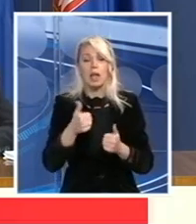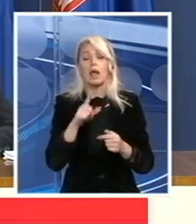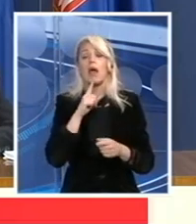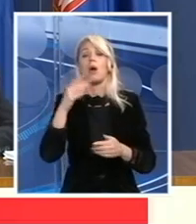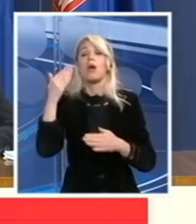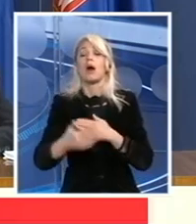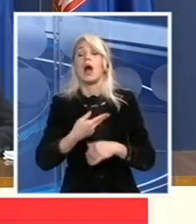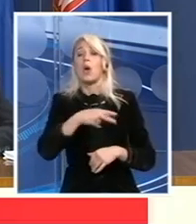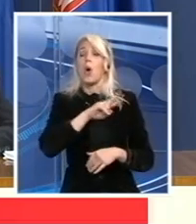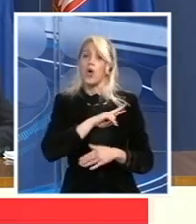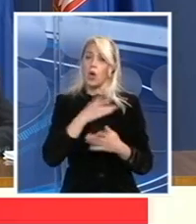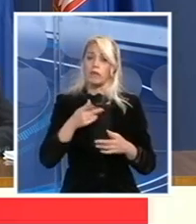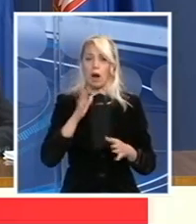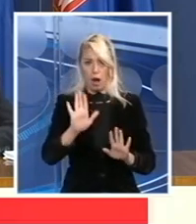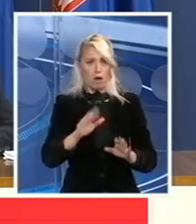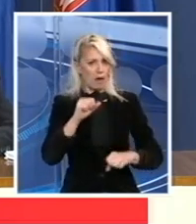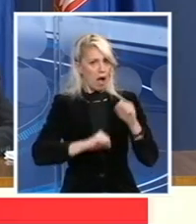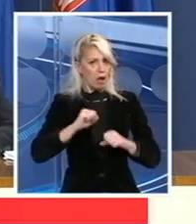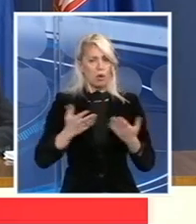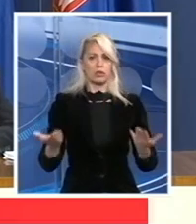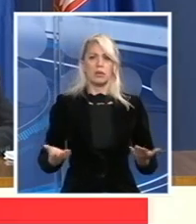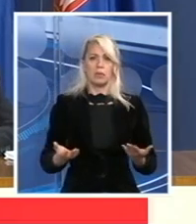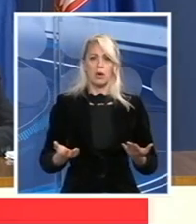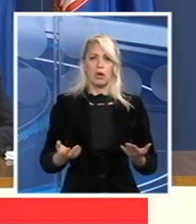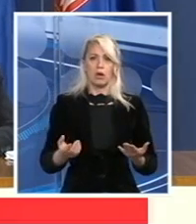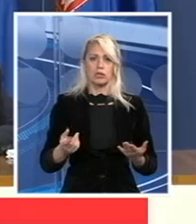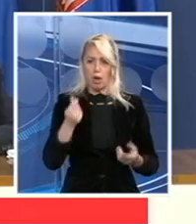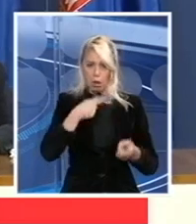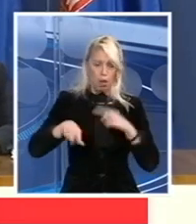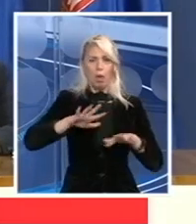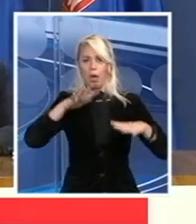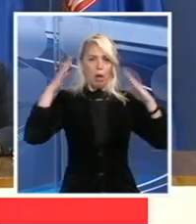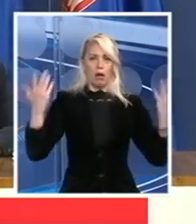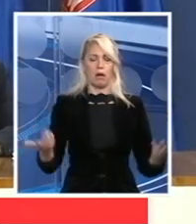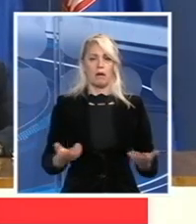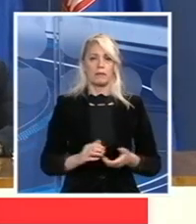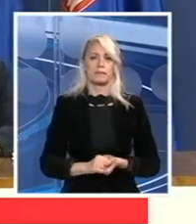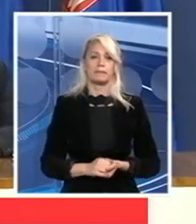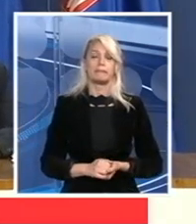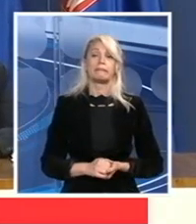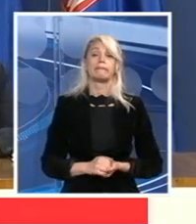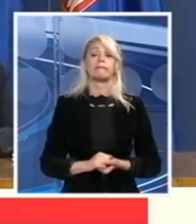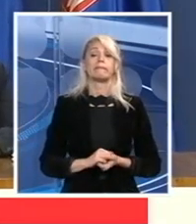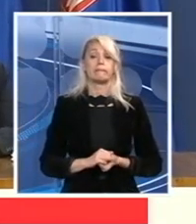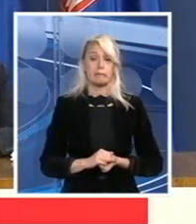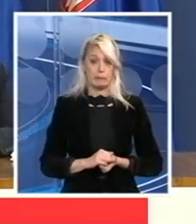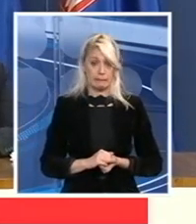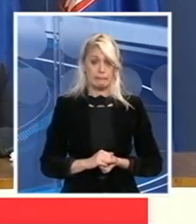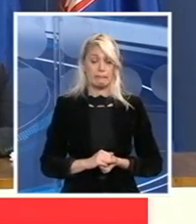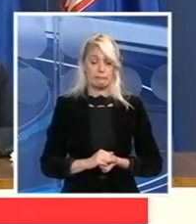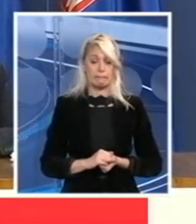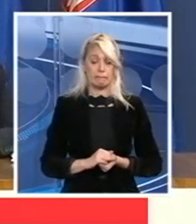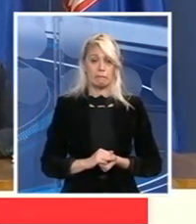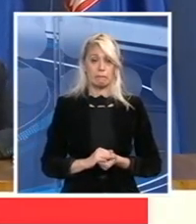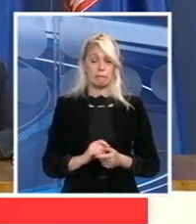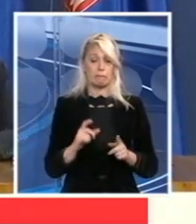ako se na taj neodgovoran način ponavlja. Hvala. Da. Hvala. Dobro, ja ću za ovo, za ovaj prvi